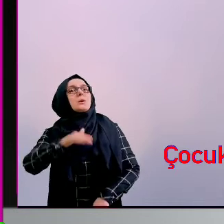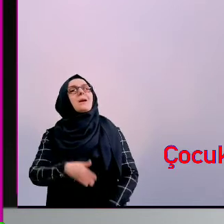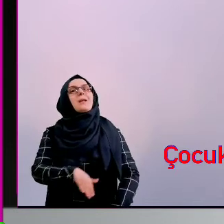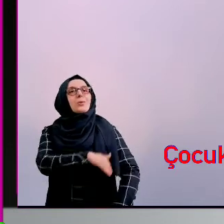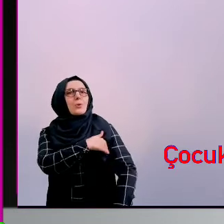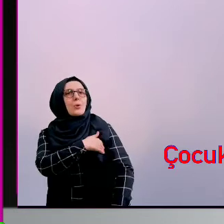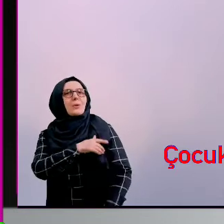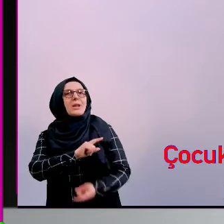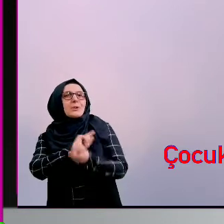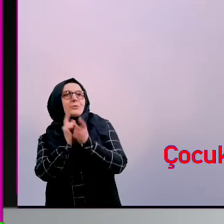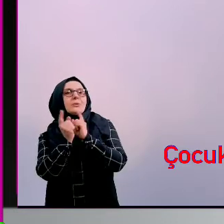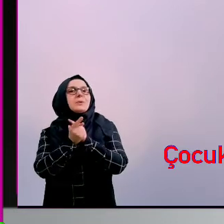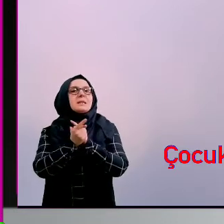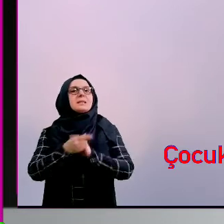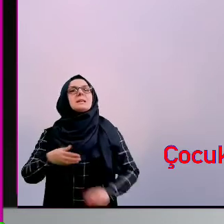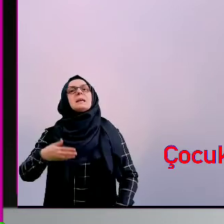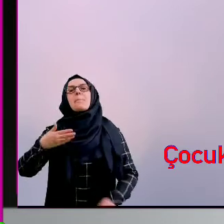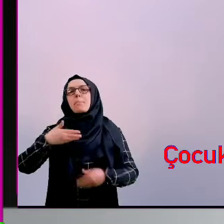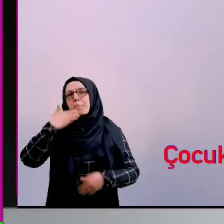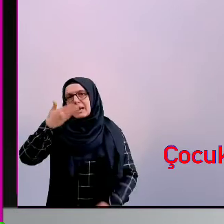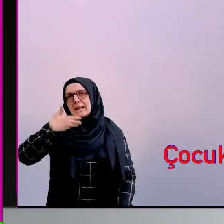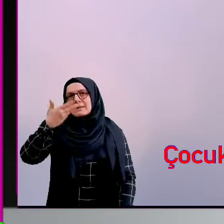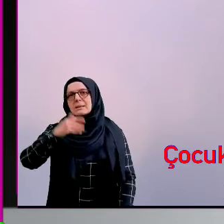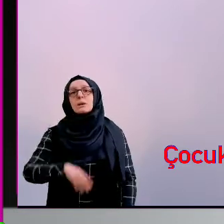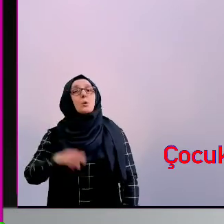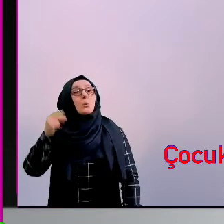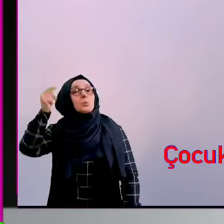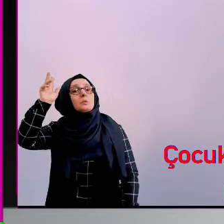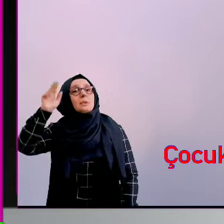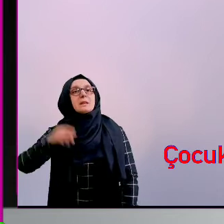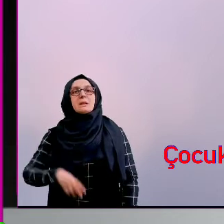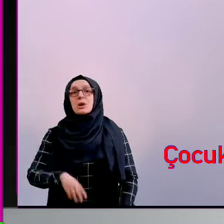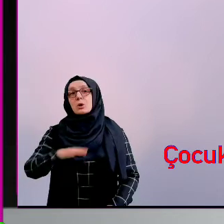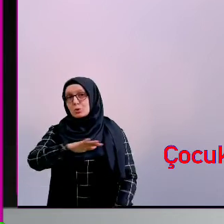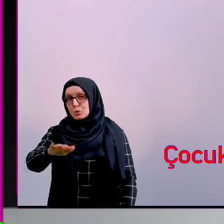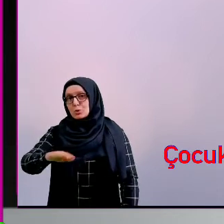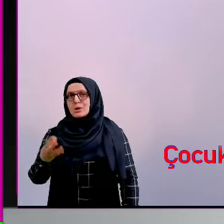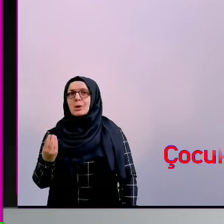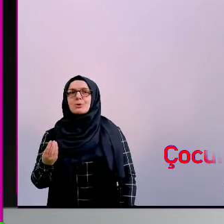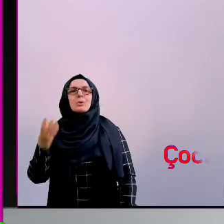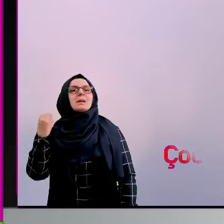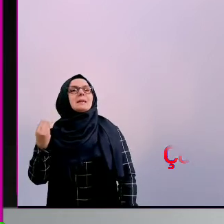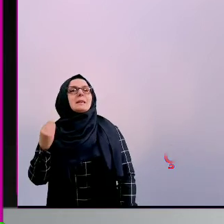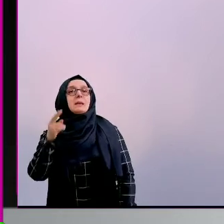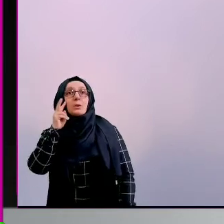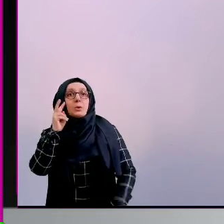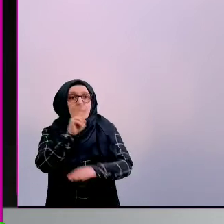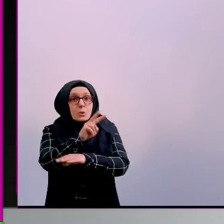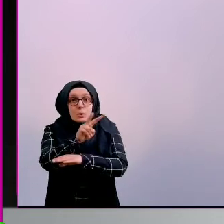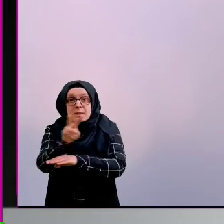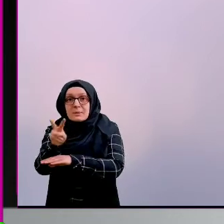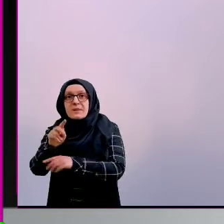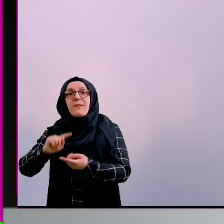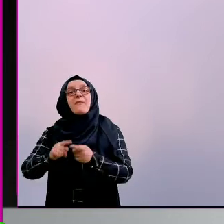normale döneceğini belirtin. Sakin bir ses tonuyla konuşun ve aşırı kaygılı ya da üzgün görünmemeye dikkat edin. Unutmayın